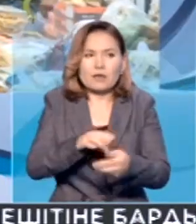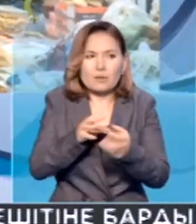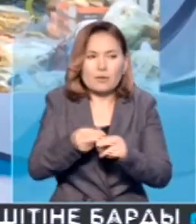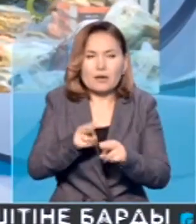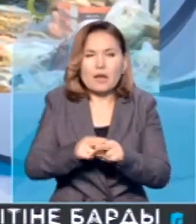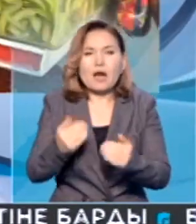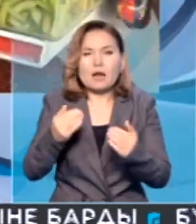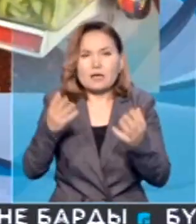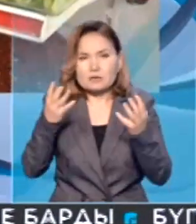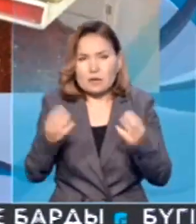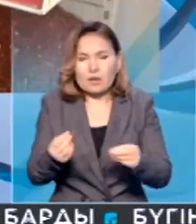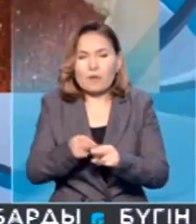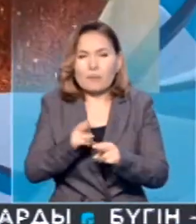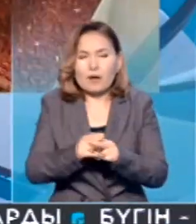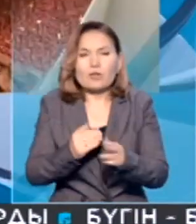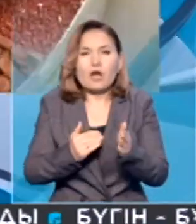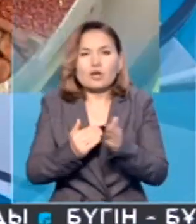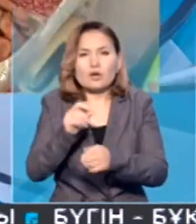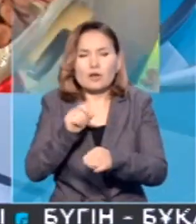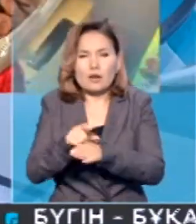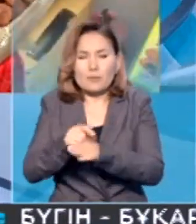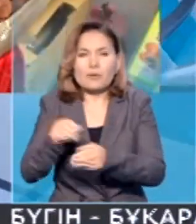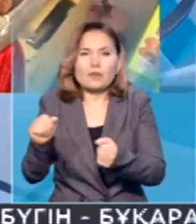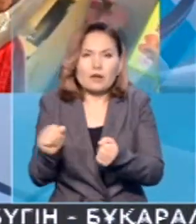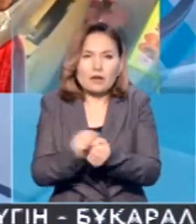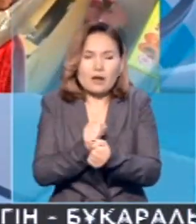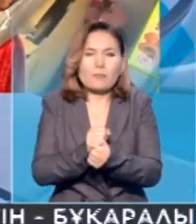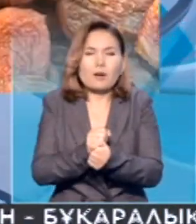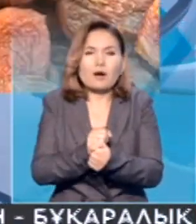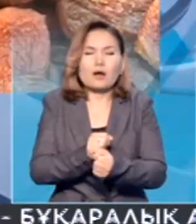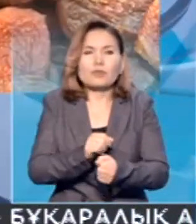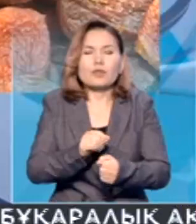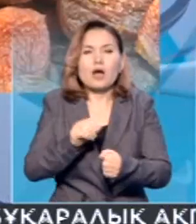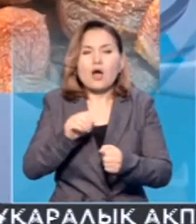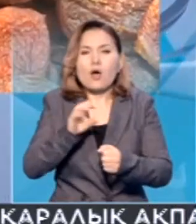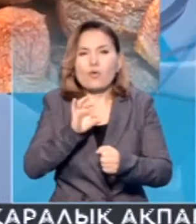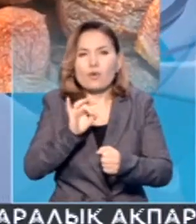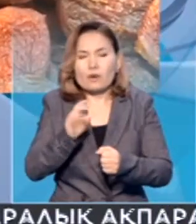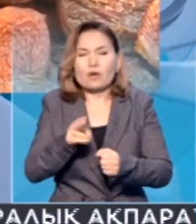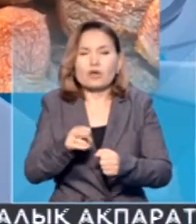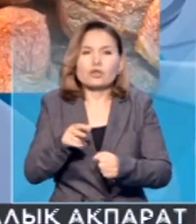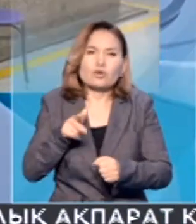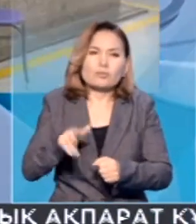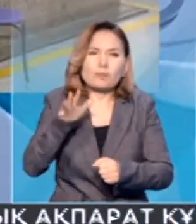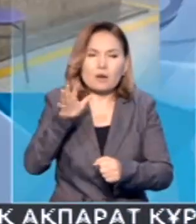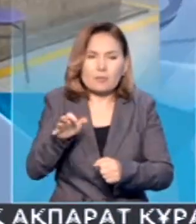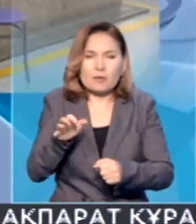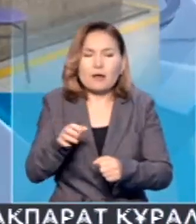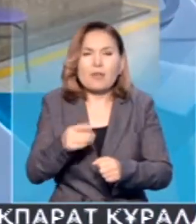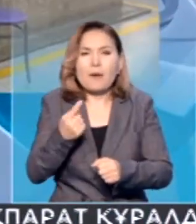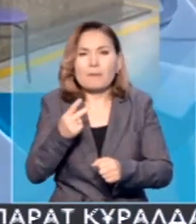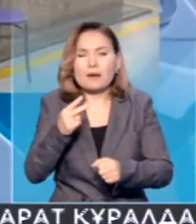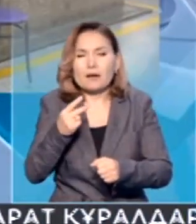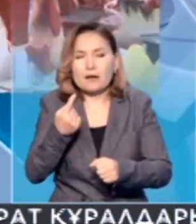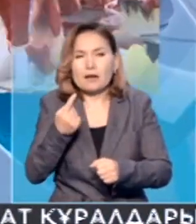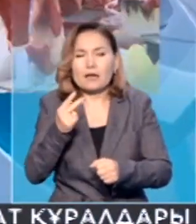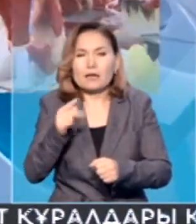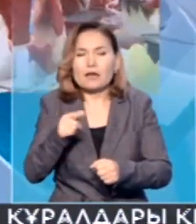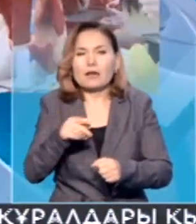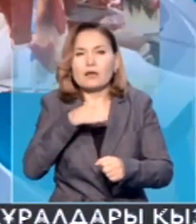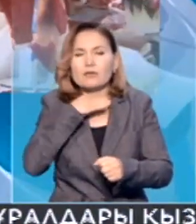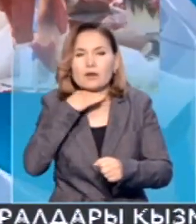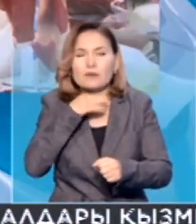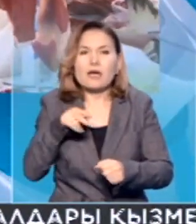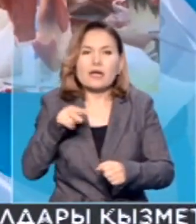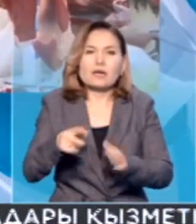алсақ, дәл қазіргі уақытта жоғары сұранысқа ие болған кептірілген өріктің келісі 3500-4000 теңге болса, бір келі сиыр еті